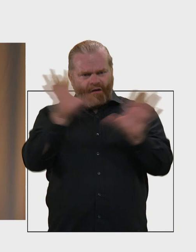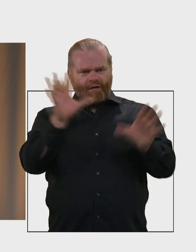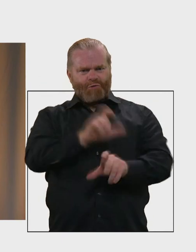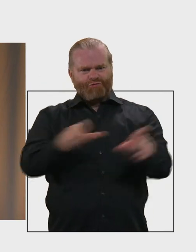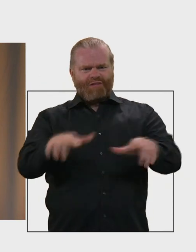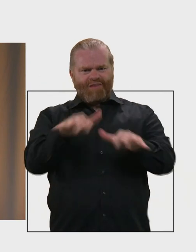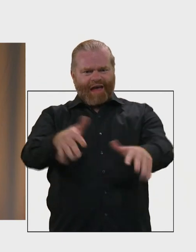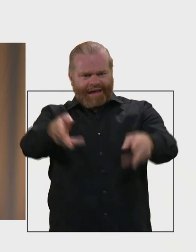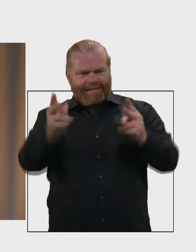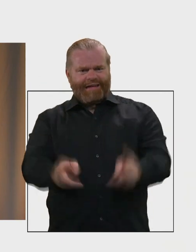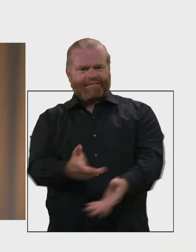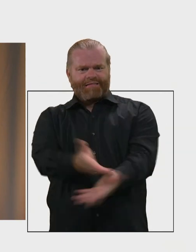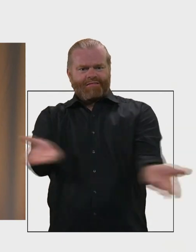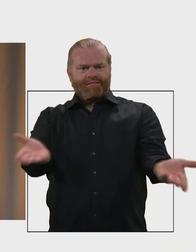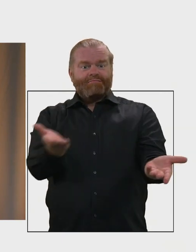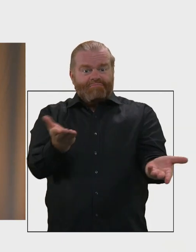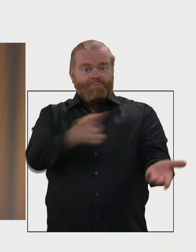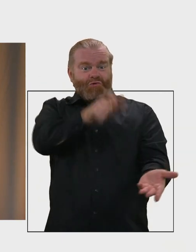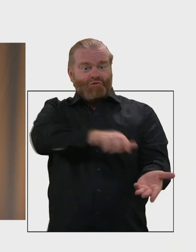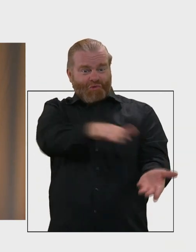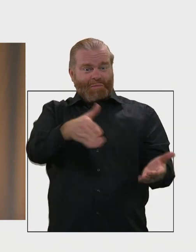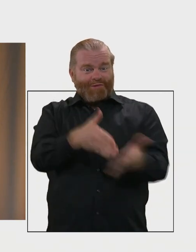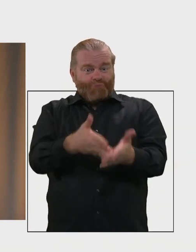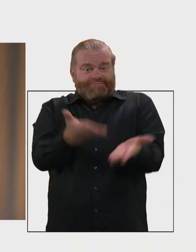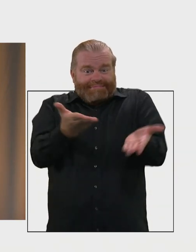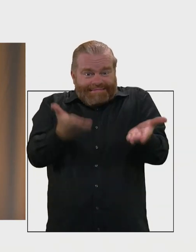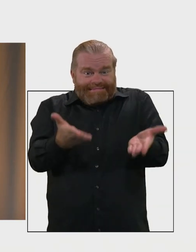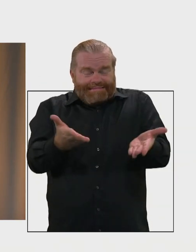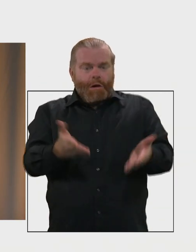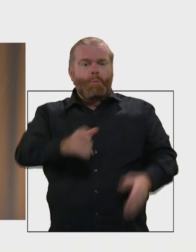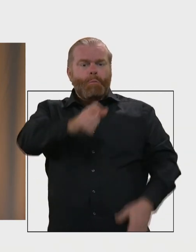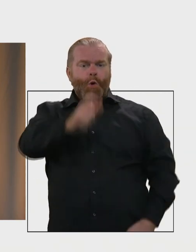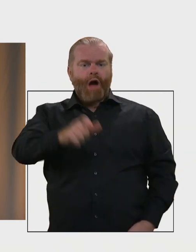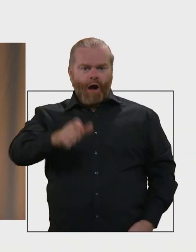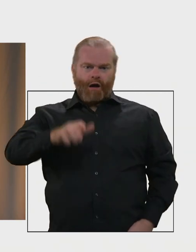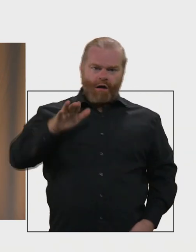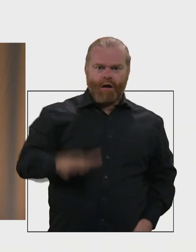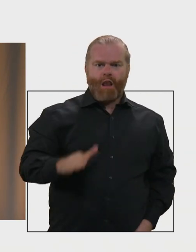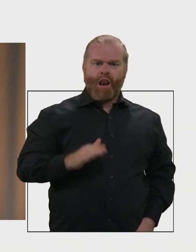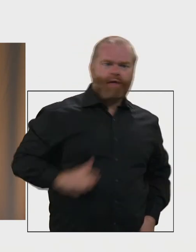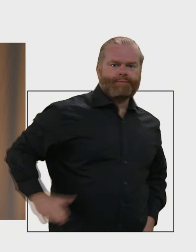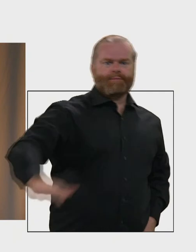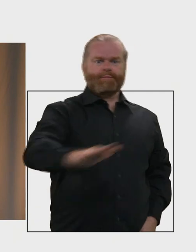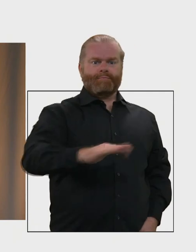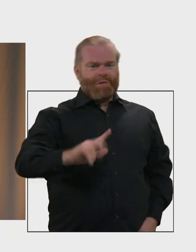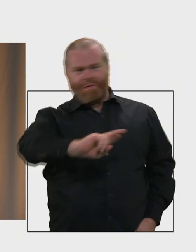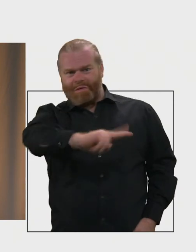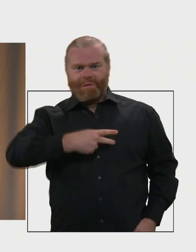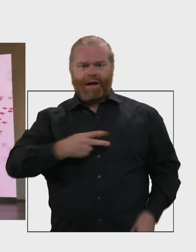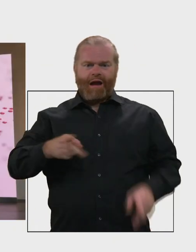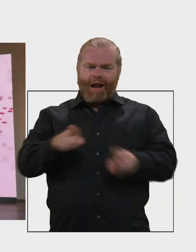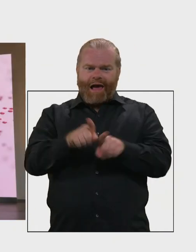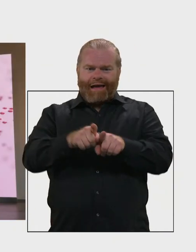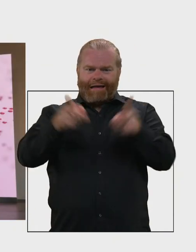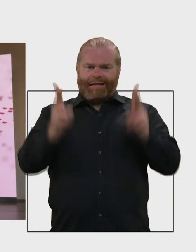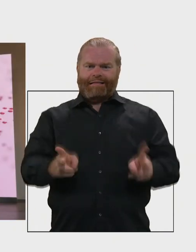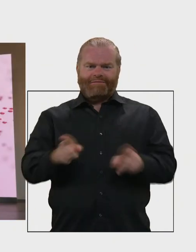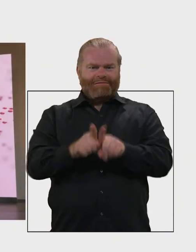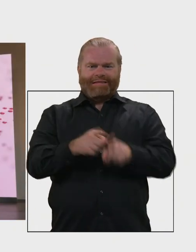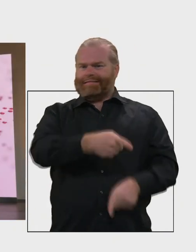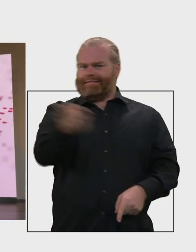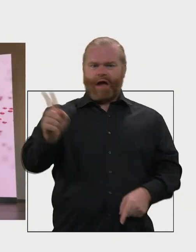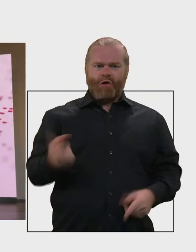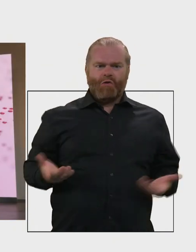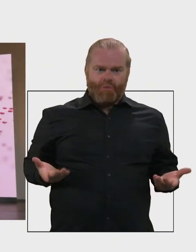wie alle anderen Menschen auch. Und es ist eben Aufgabe, dafür zu sorgen, dass sie diese Rechte nicht nur irgendwo abstrakt haben, sondern beispielsweise hier im